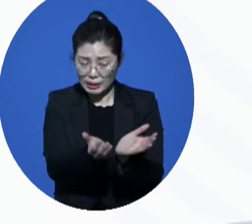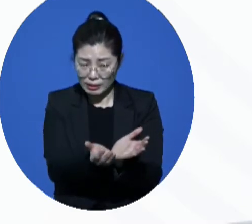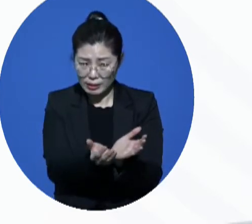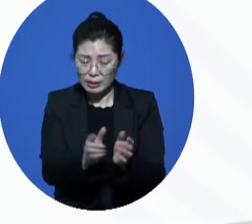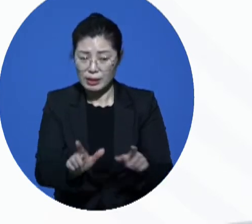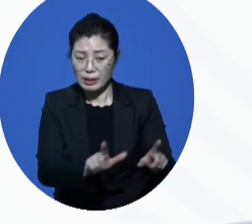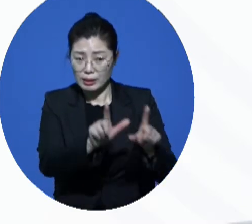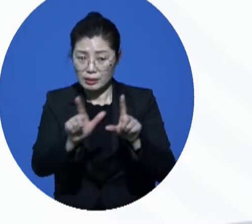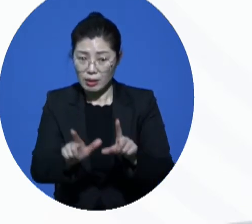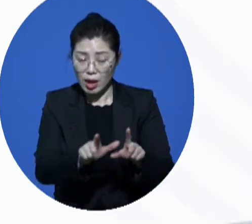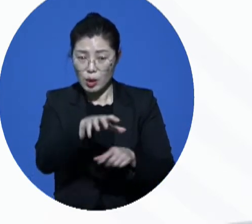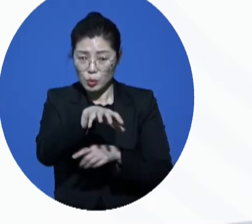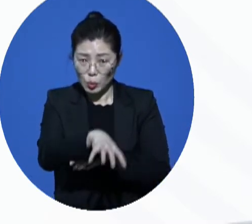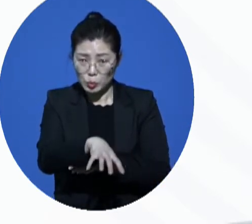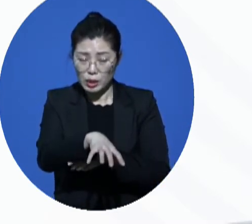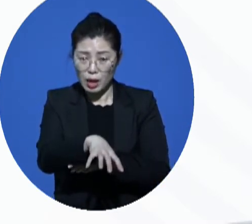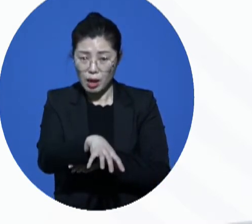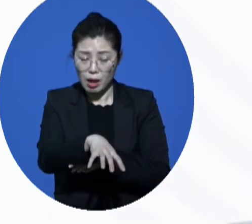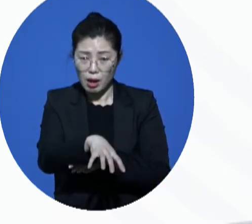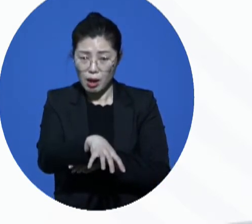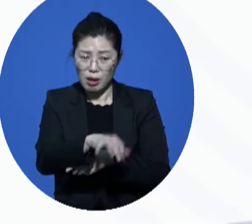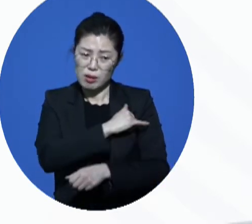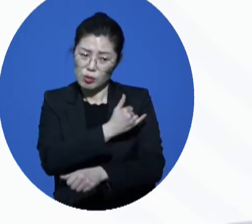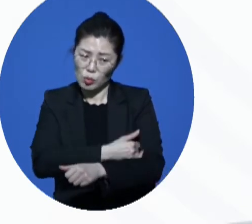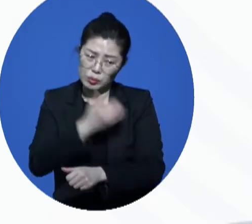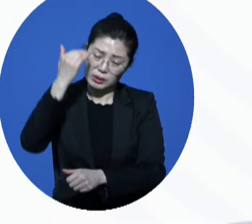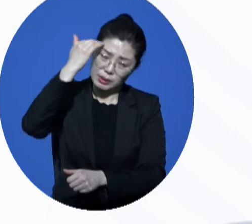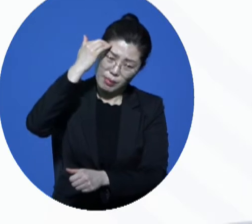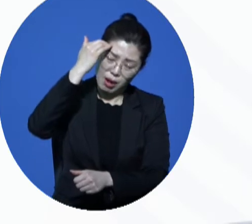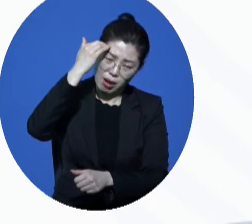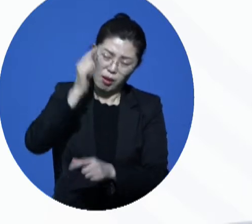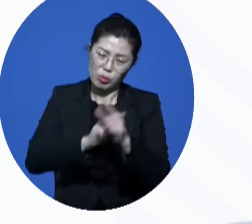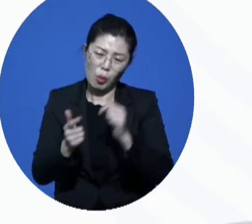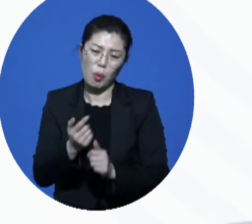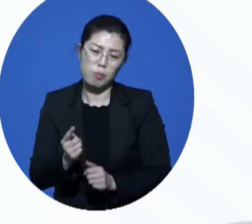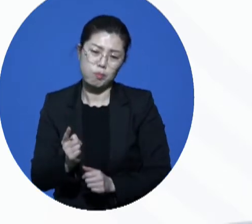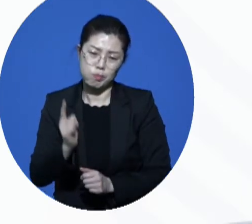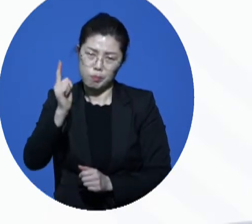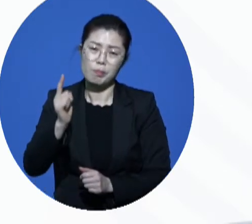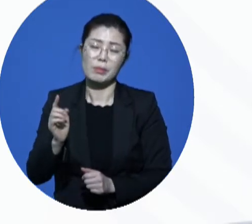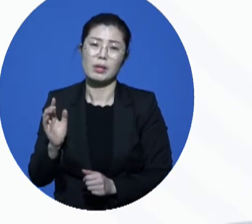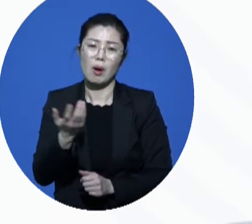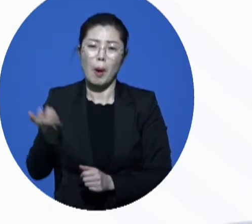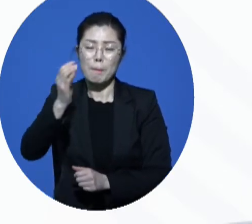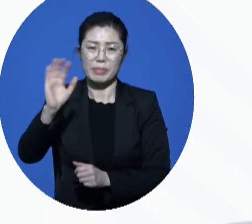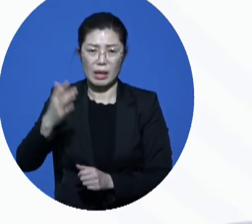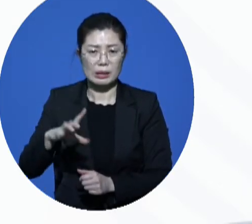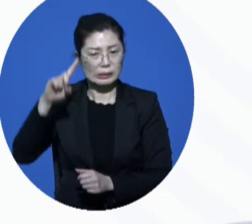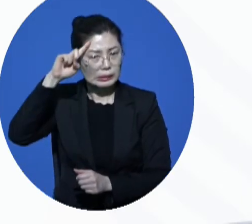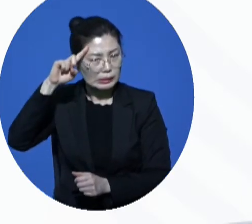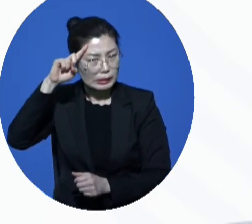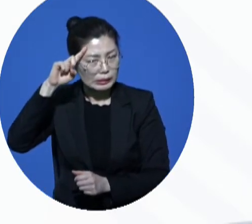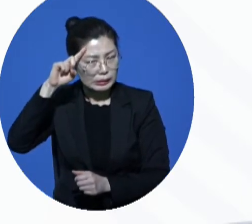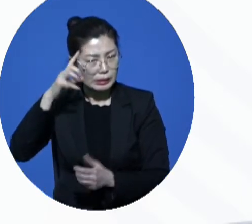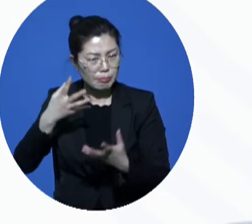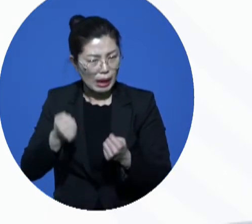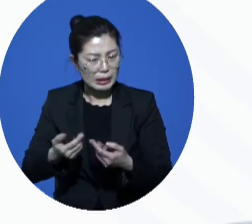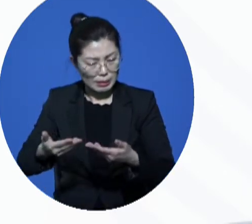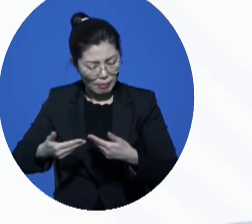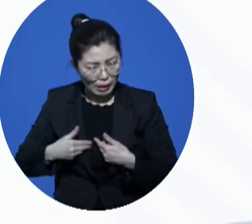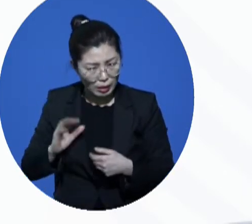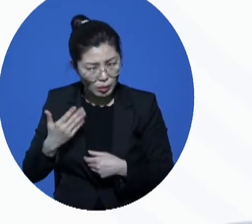감금 시설에서 벌어질 수밖에 없는 인권 침해의 가능성을 더 높이게 됩니다. 그러니까 스트레스와 노동 강수가 심각한